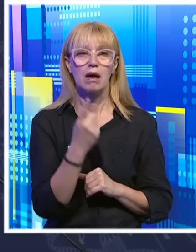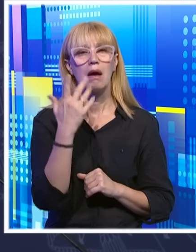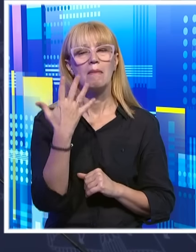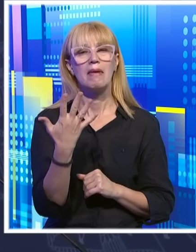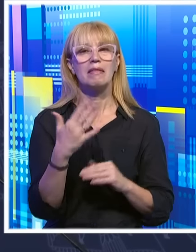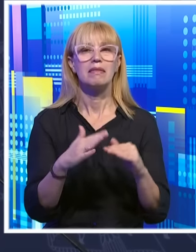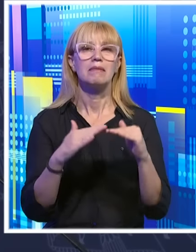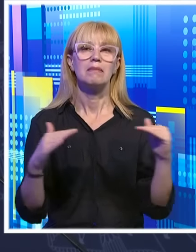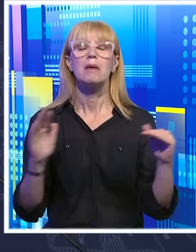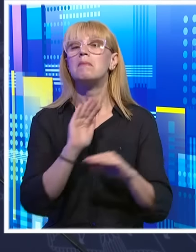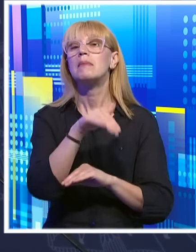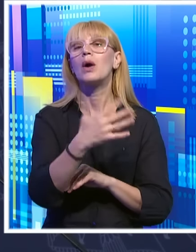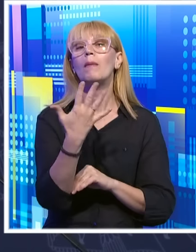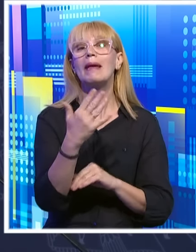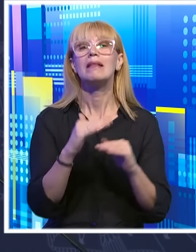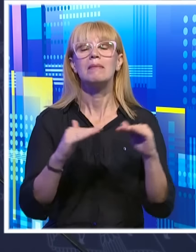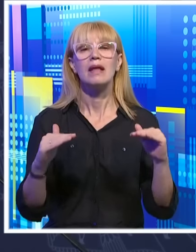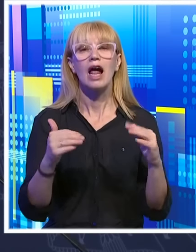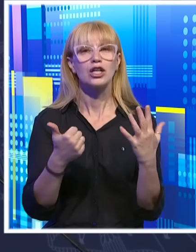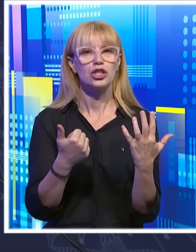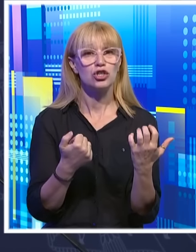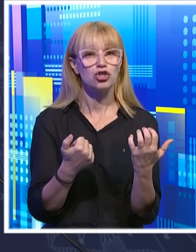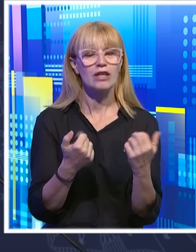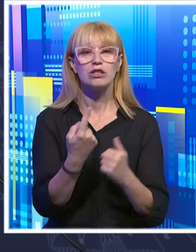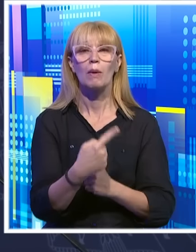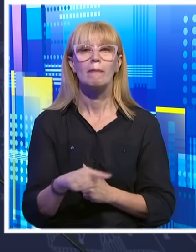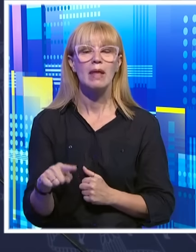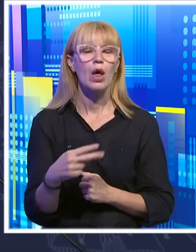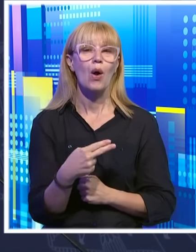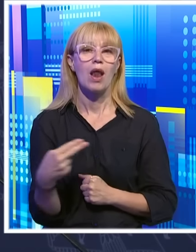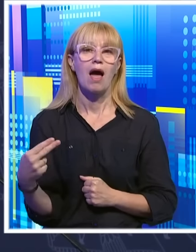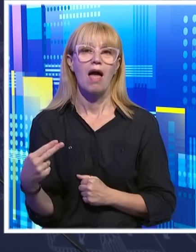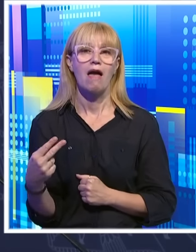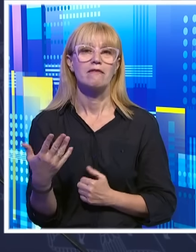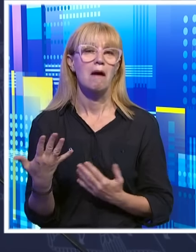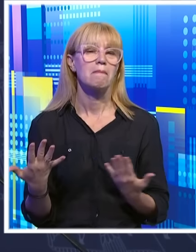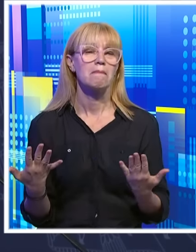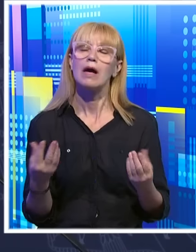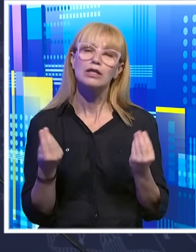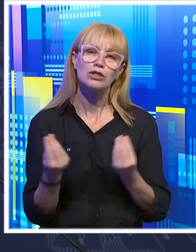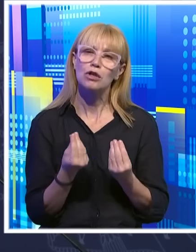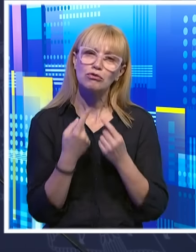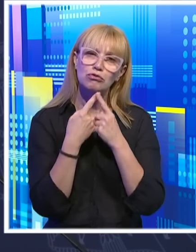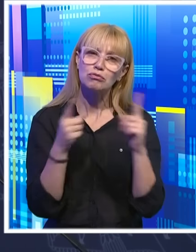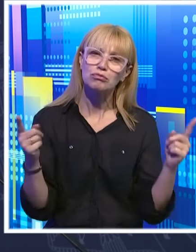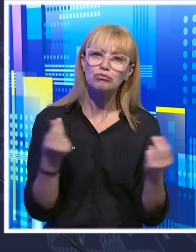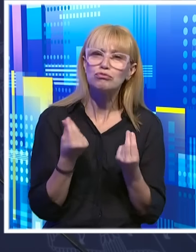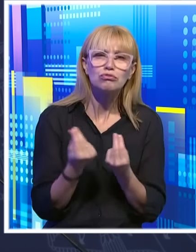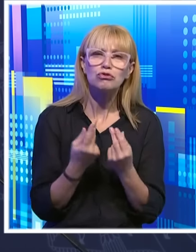milijardi, preko 5 milijardi i 600 miliona evra. Zašto sam to rekao, zašto je to važno za